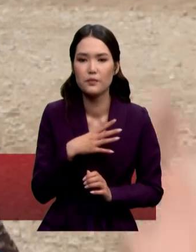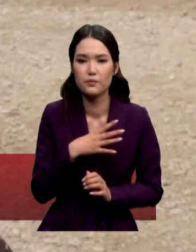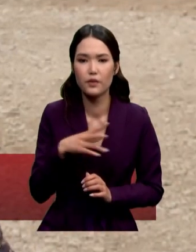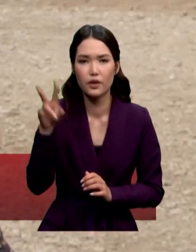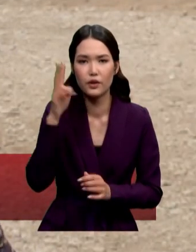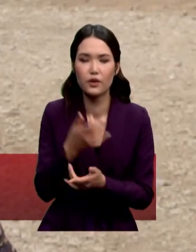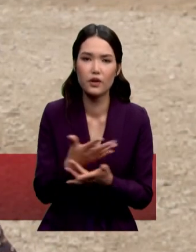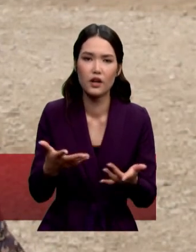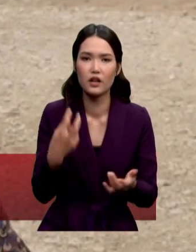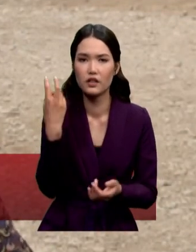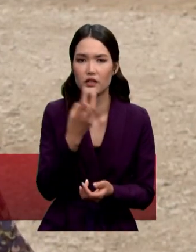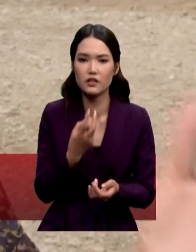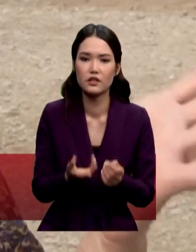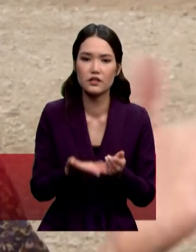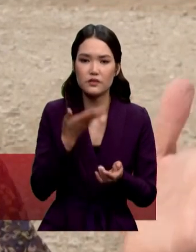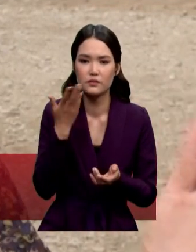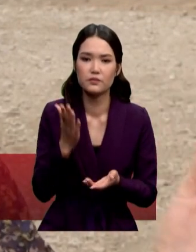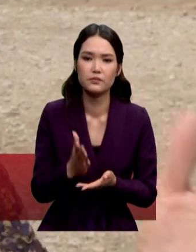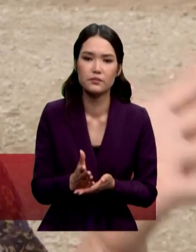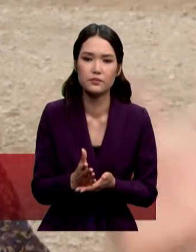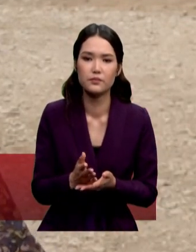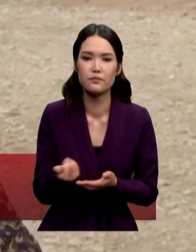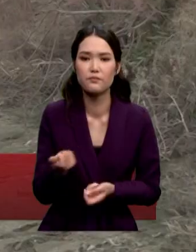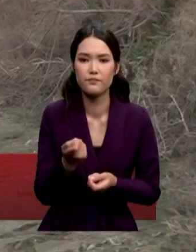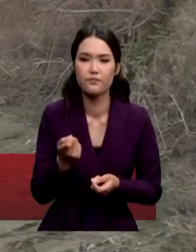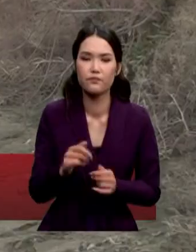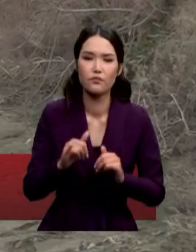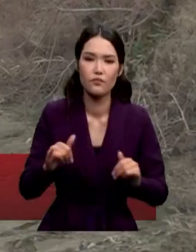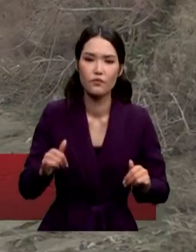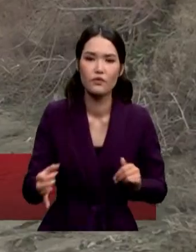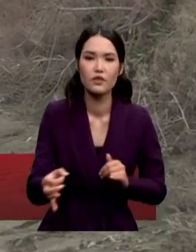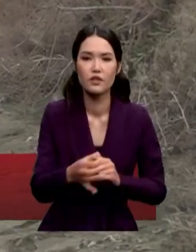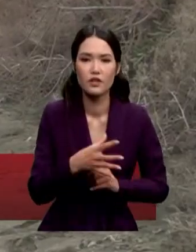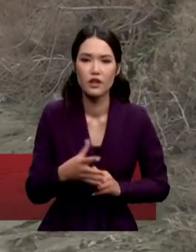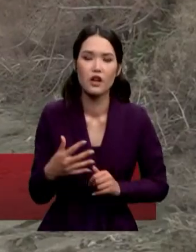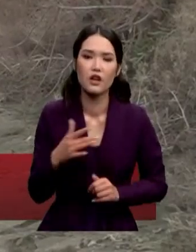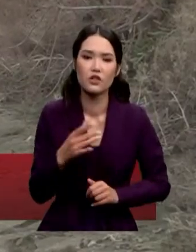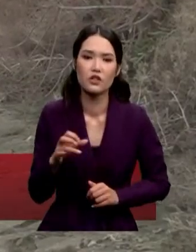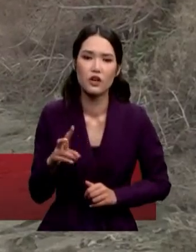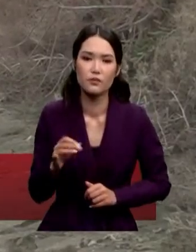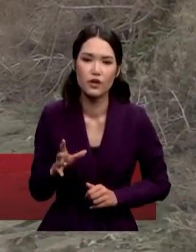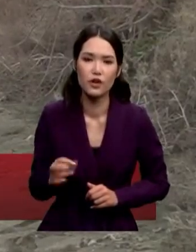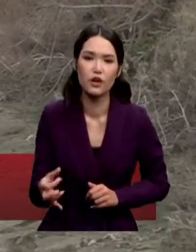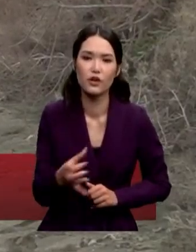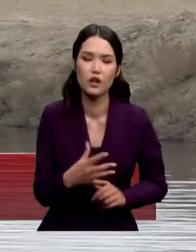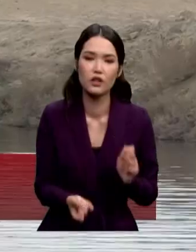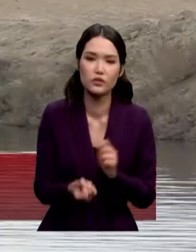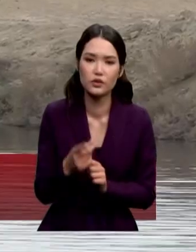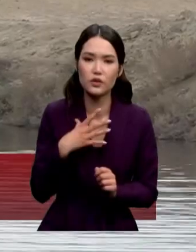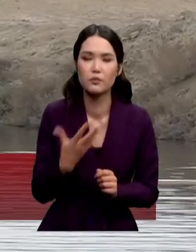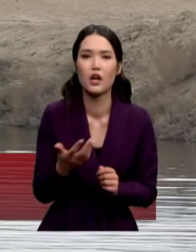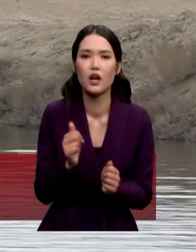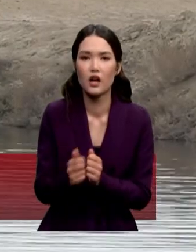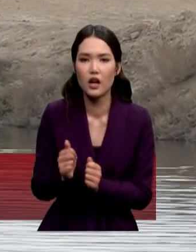Туалетіміз сыра толып кеткен. Кішкене тек ызғарласа болды, толып кетеді. Аймақтағы шаңды дауылдың жиі болатынын ескерсек, жағымсыз иіс